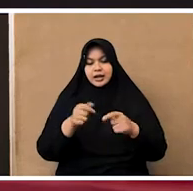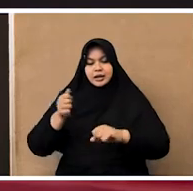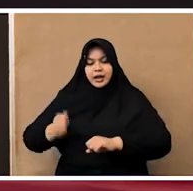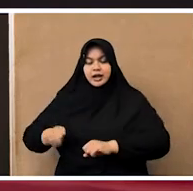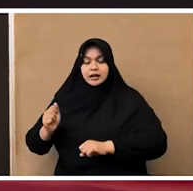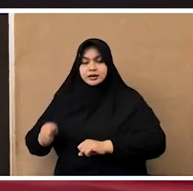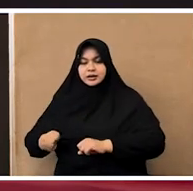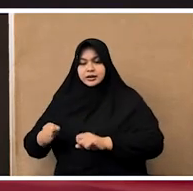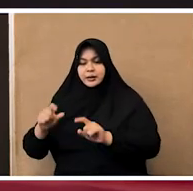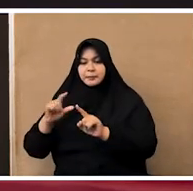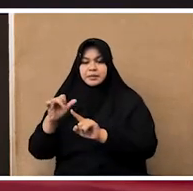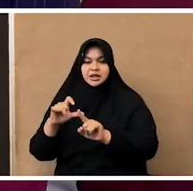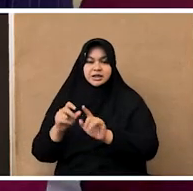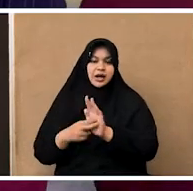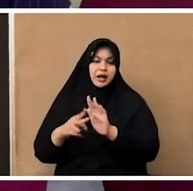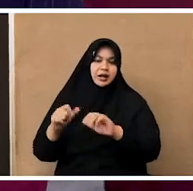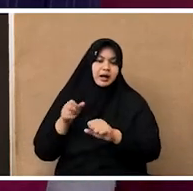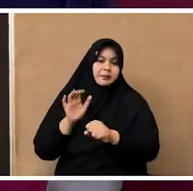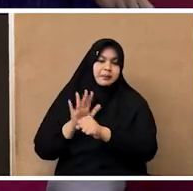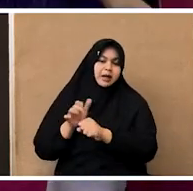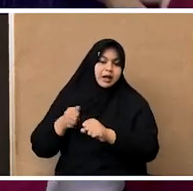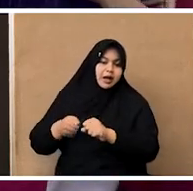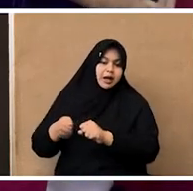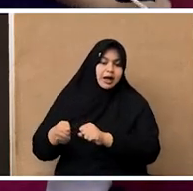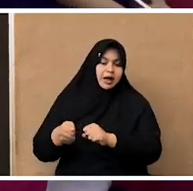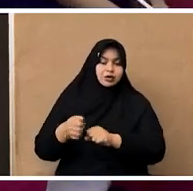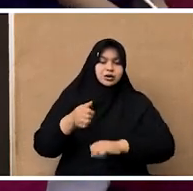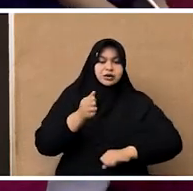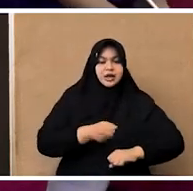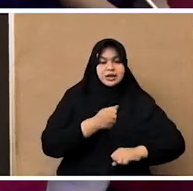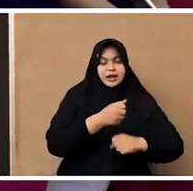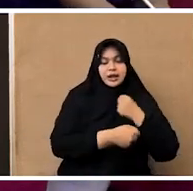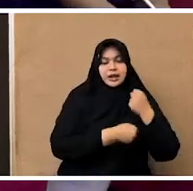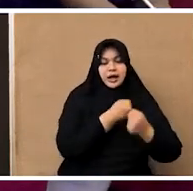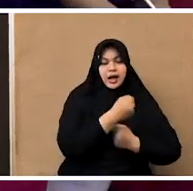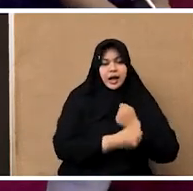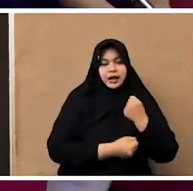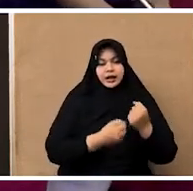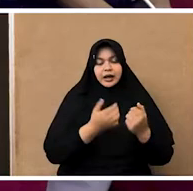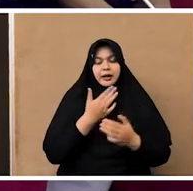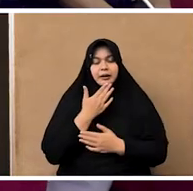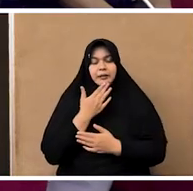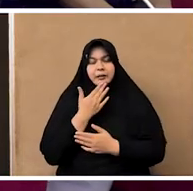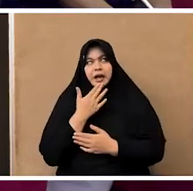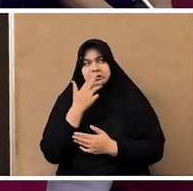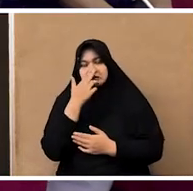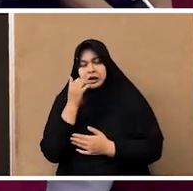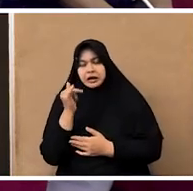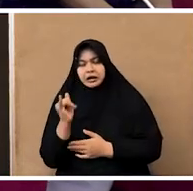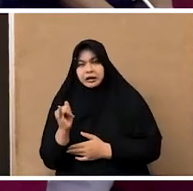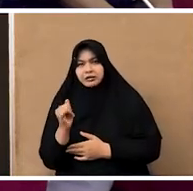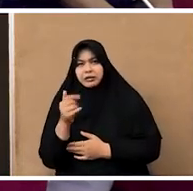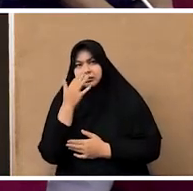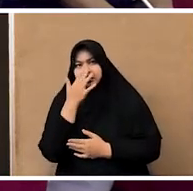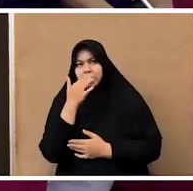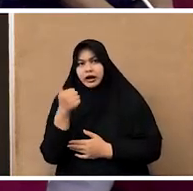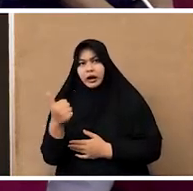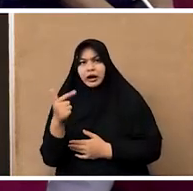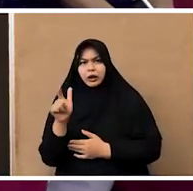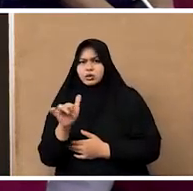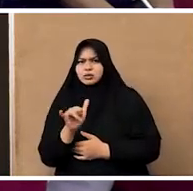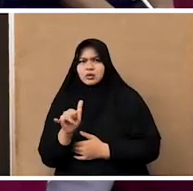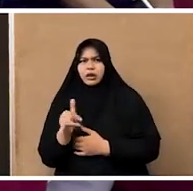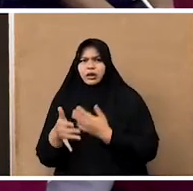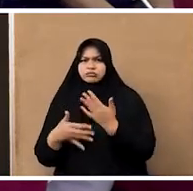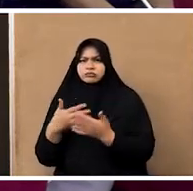sanksi itu kan cuman yang biasa keren itu kan sanksi pidana itu kan agak susah dipahami karena tindakan kayak